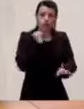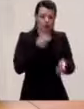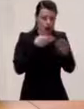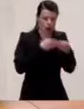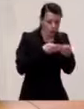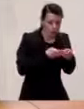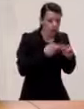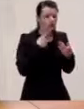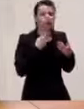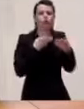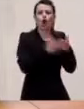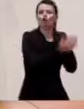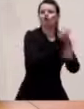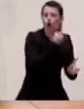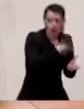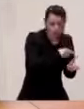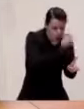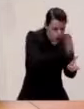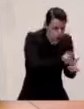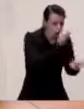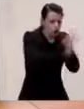Quindi è tutto il sistema che